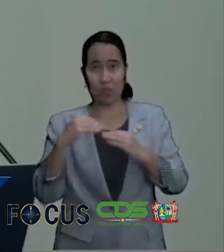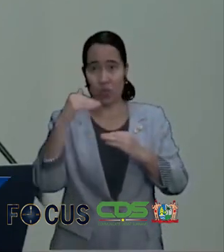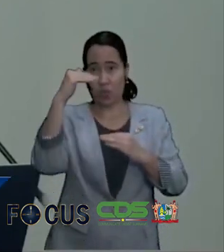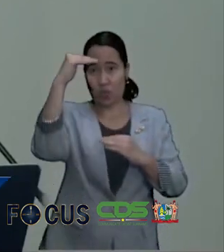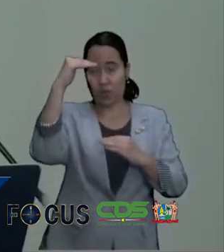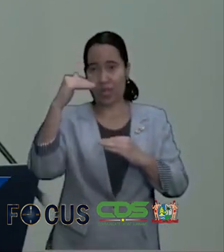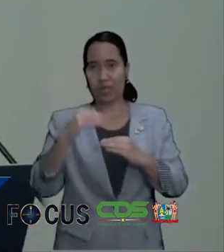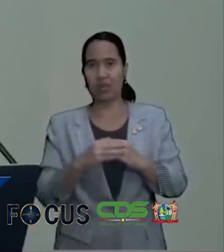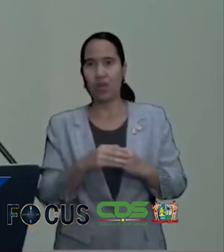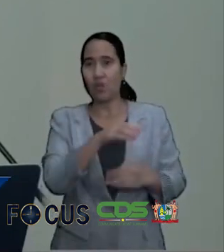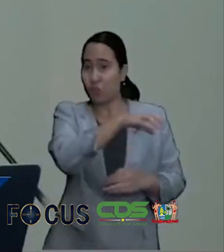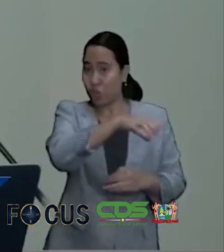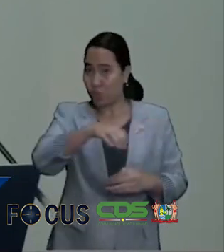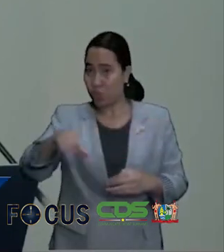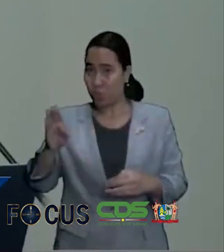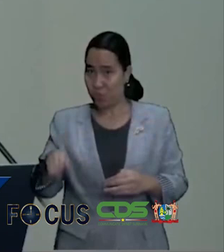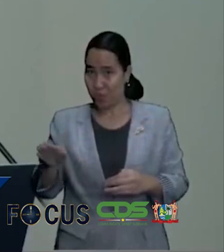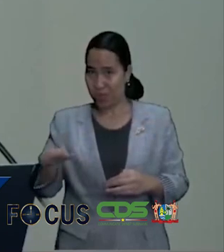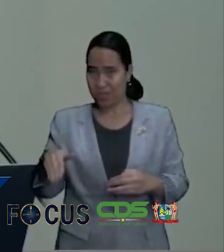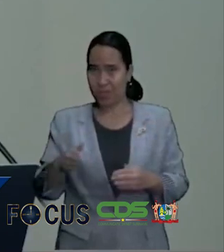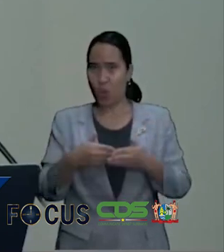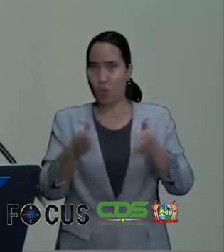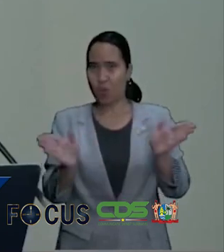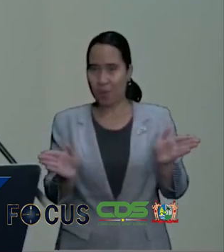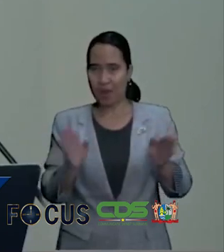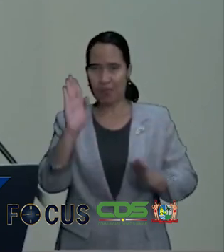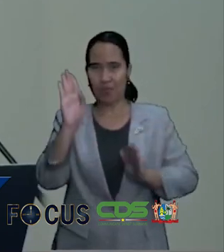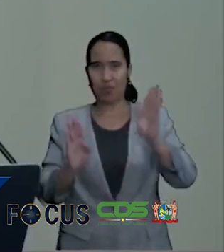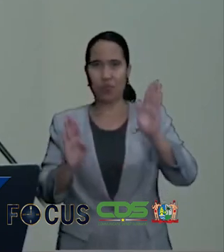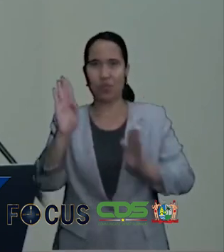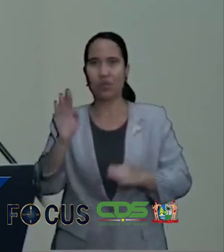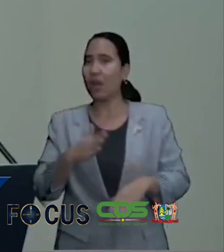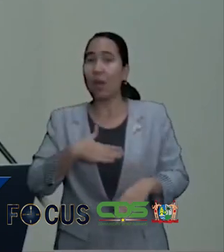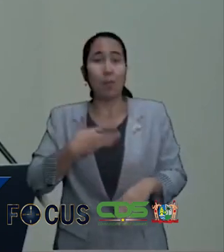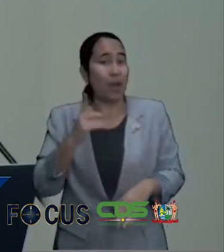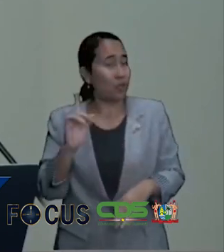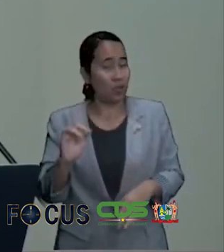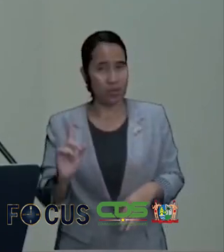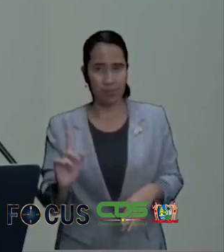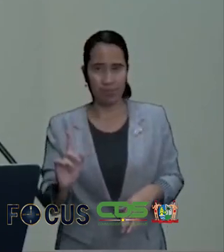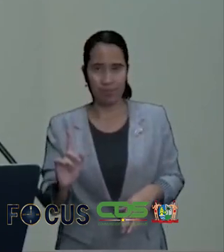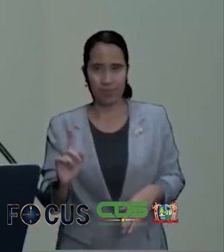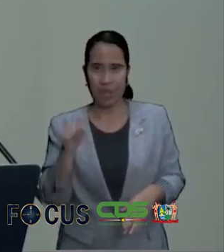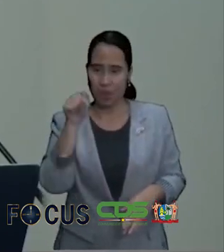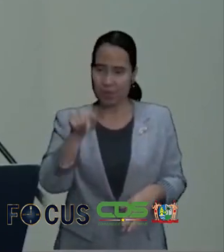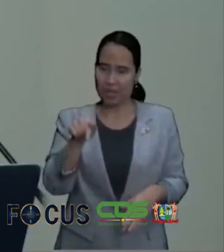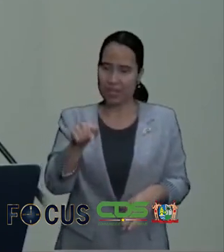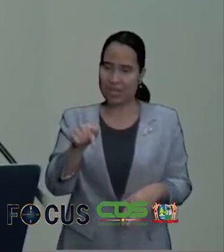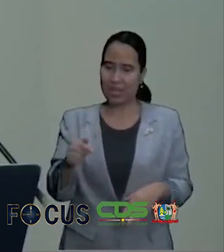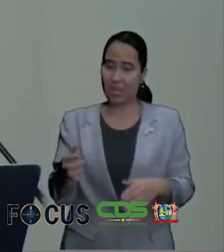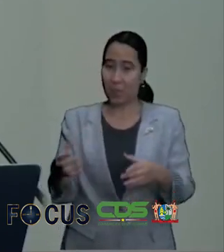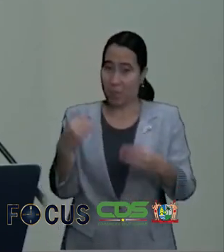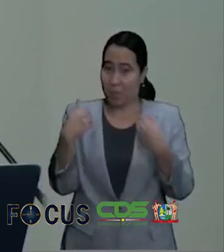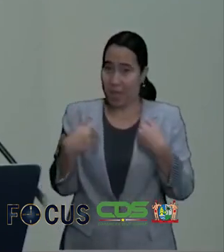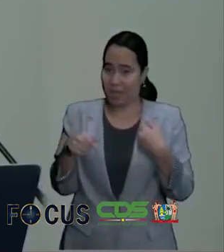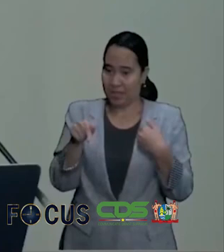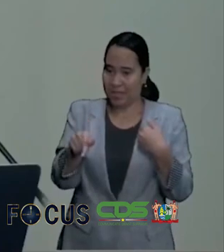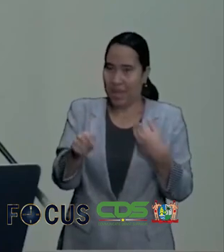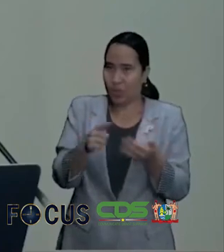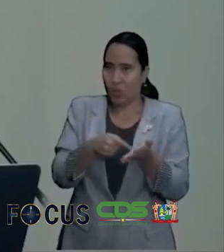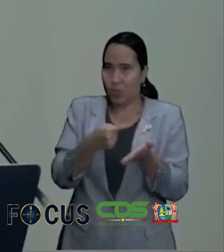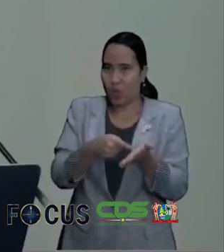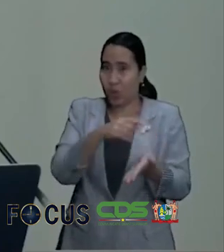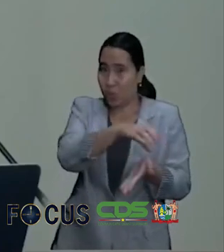verhoging. Dat kan niet, dat mag niet, omdat deze doelgroepen, deze busorganisaties,